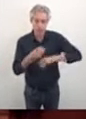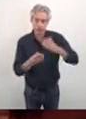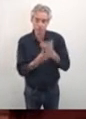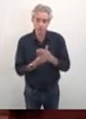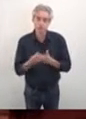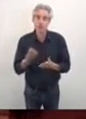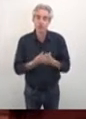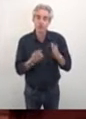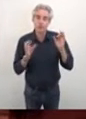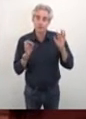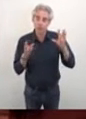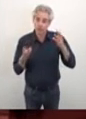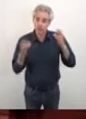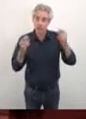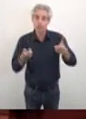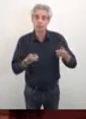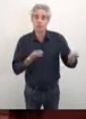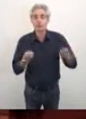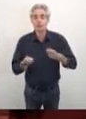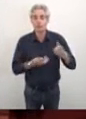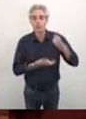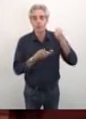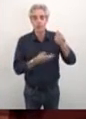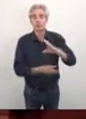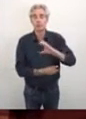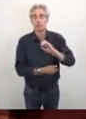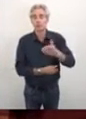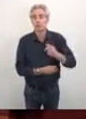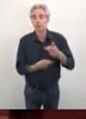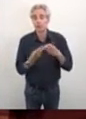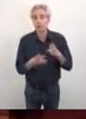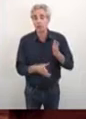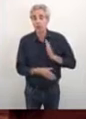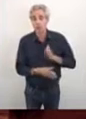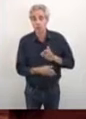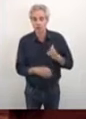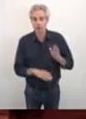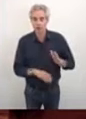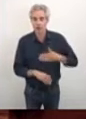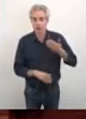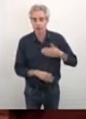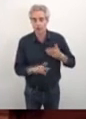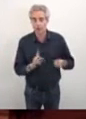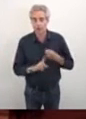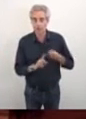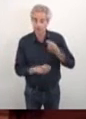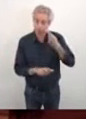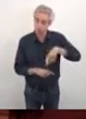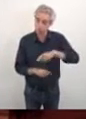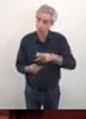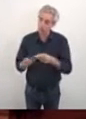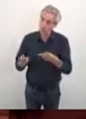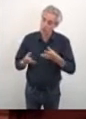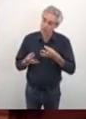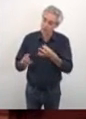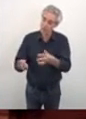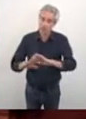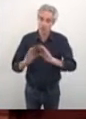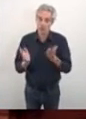enjeux climat dans le pilotage du patrimoine numérique de notre ville. C'est également un atout indéniable dans la sensibilisation des